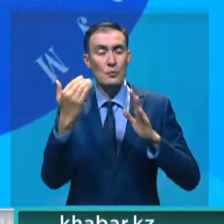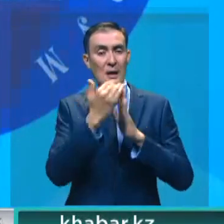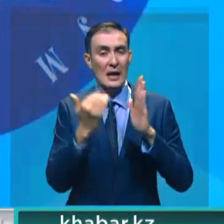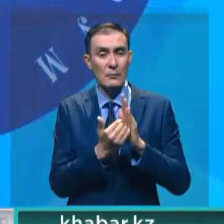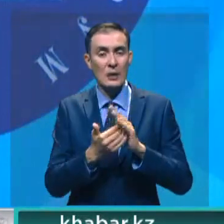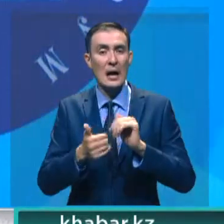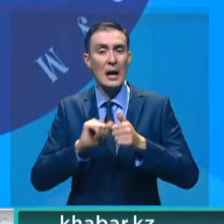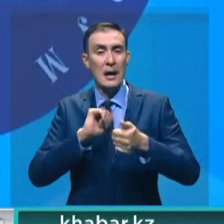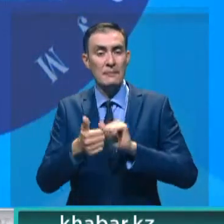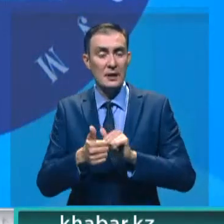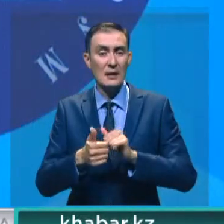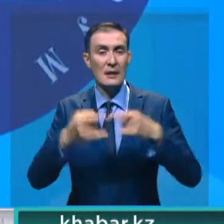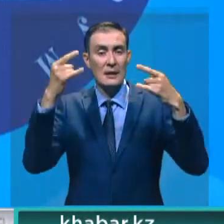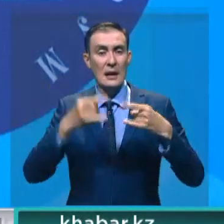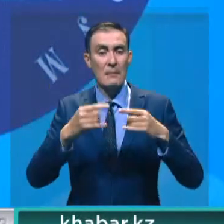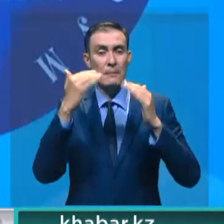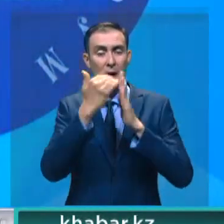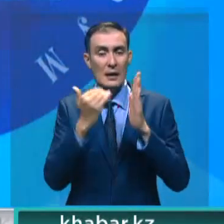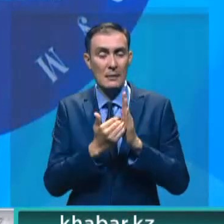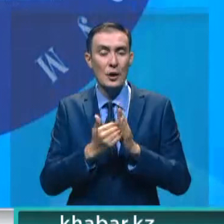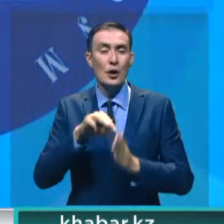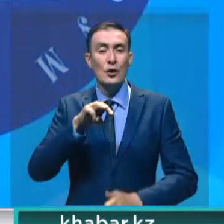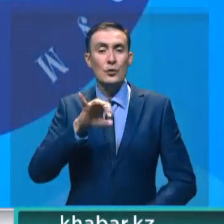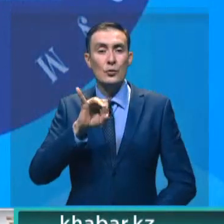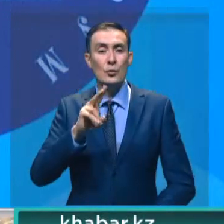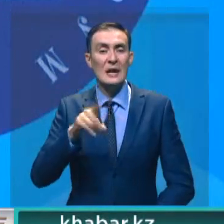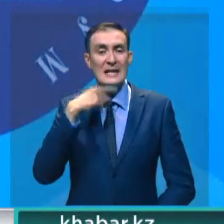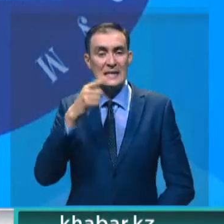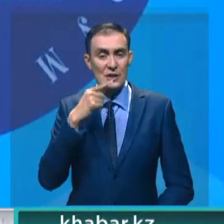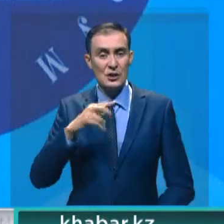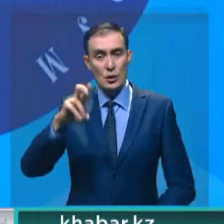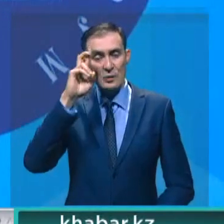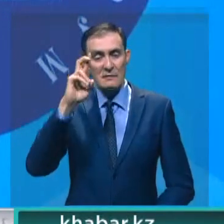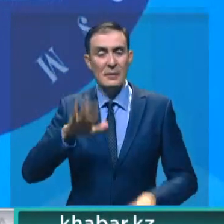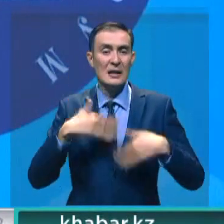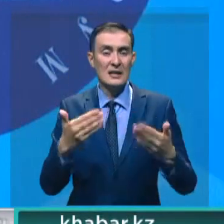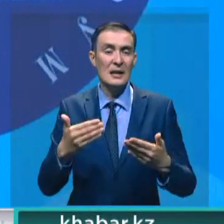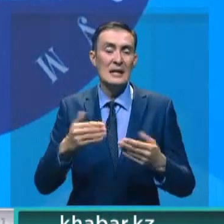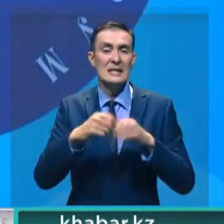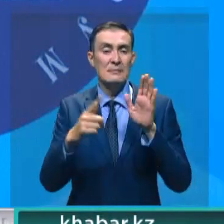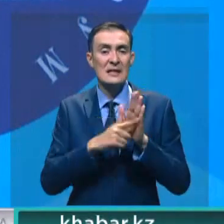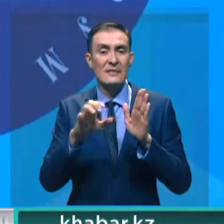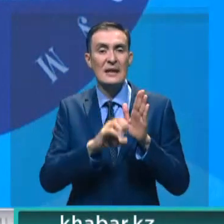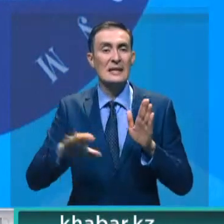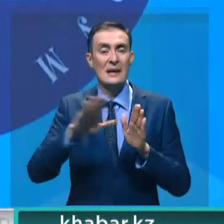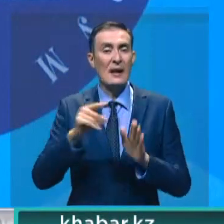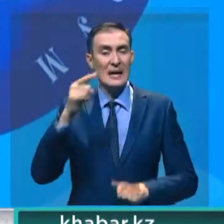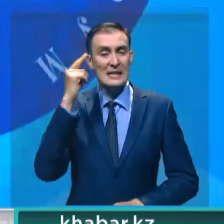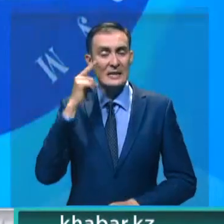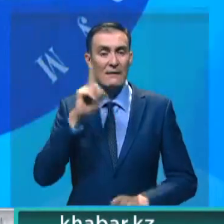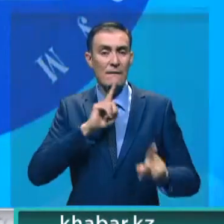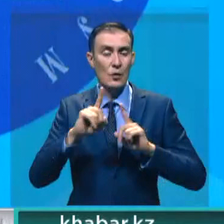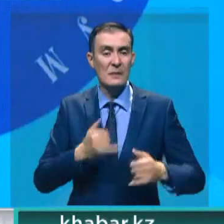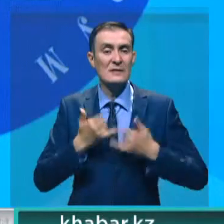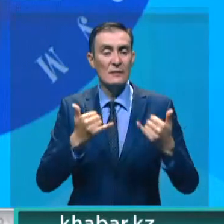обмена телепроектами тюркоязычных стран предложили участники тематической сессии 17-го Евразийского медиафорума, посвященной